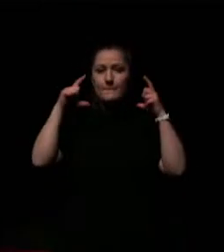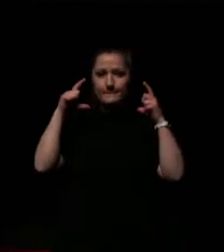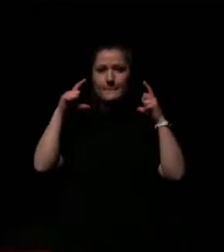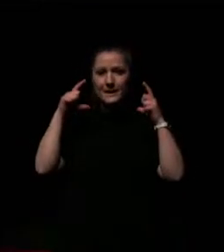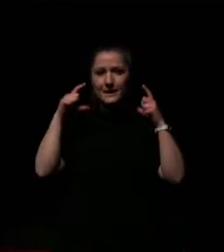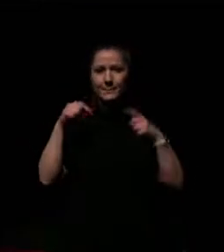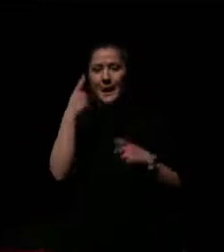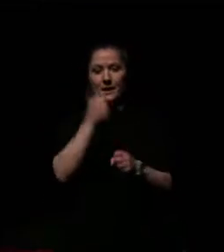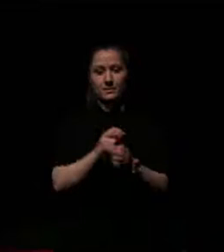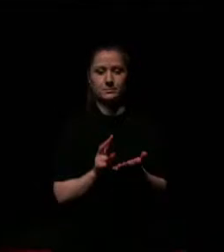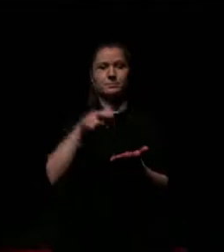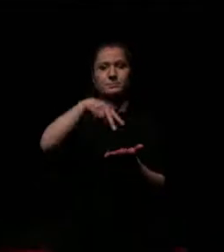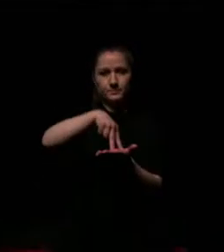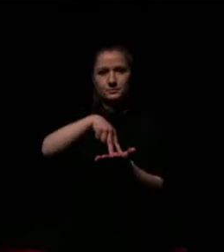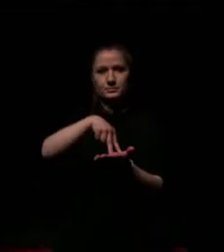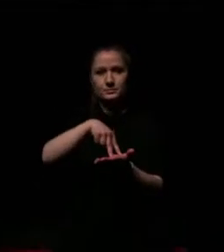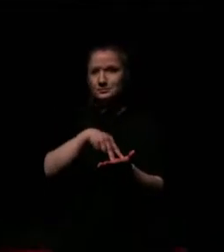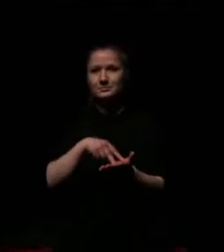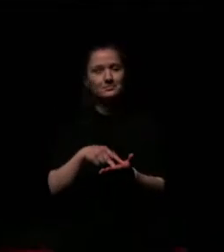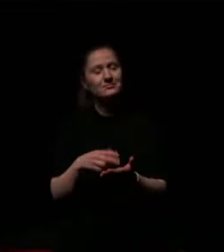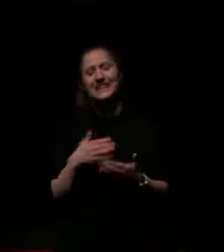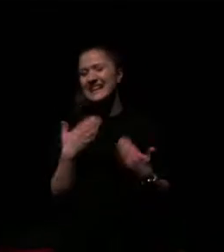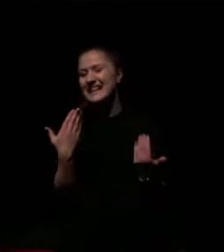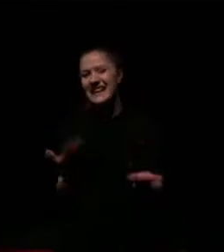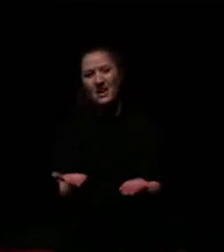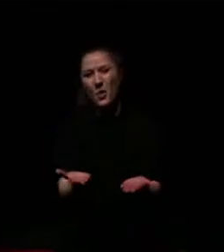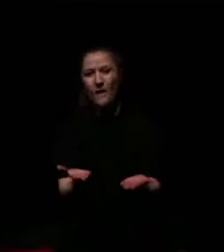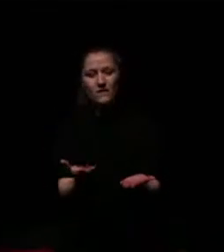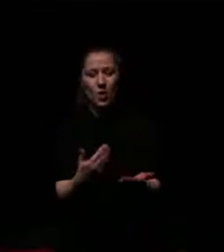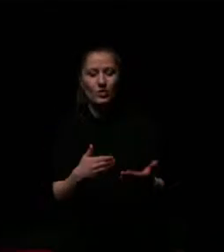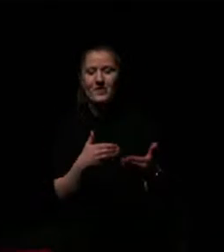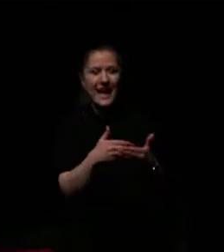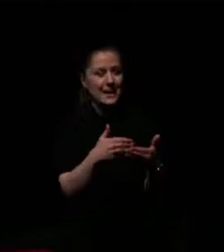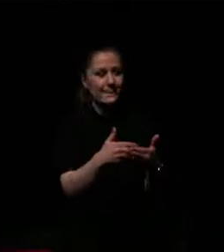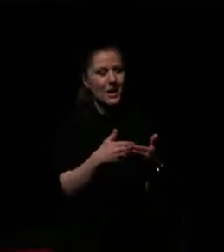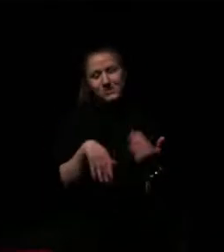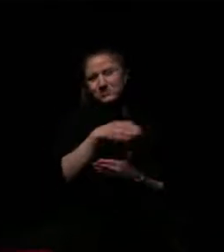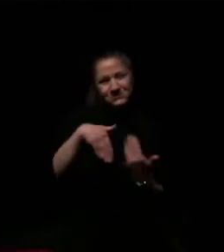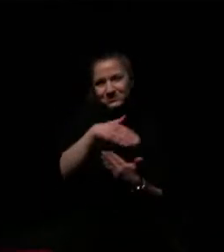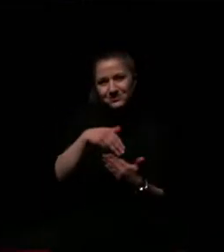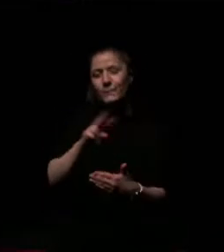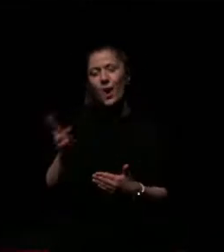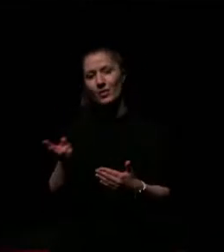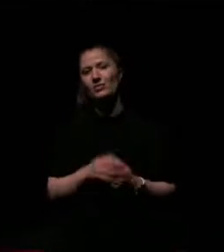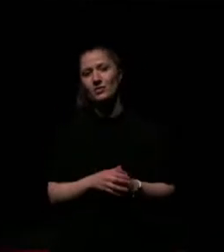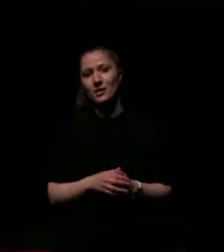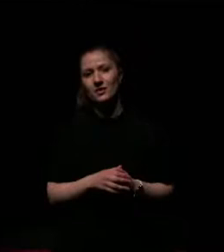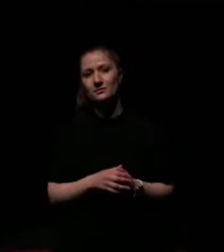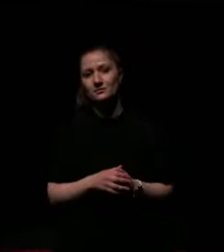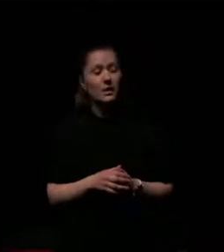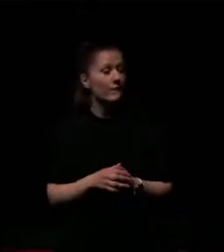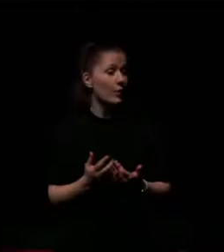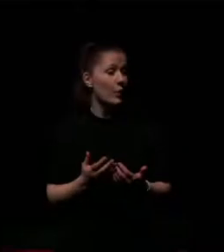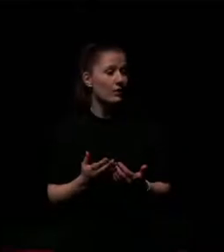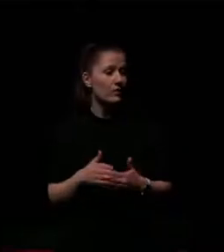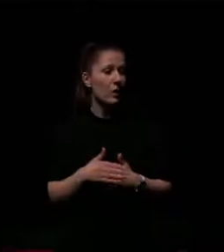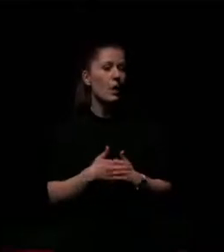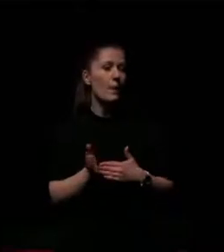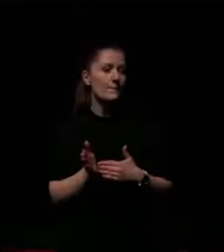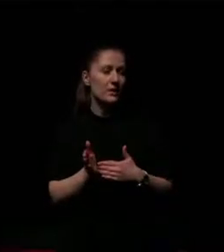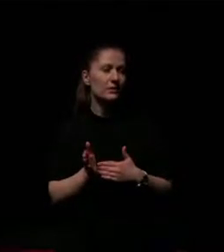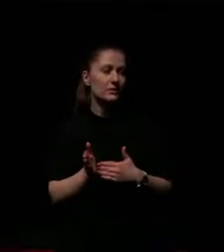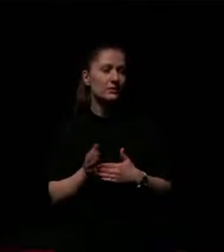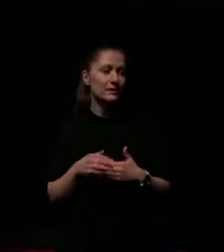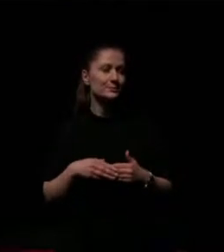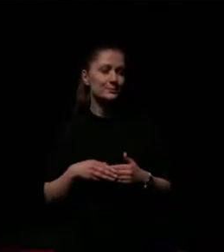Og så det dessverre ikke lov til å mingle med andre. Men som sagt, baren fremdeles åpen, og det mulig å bestille der. Og så ses vi tilbake her